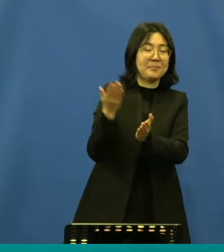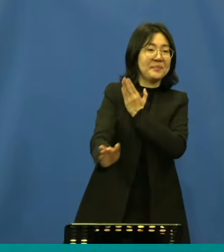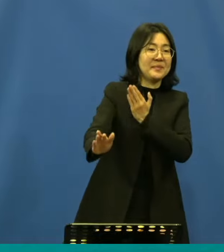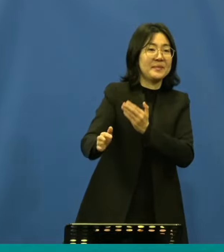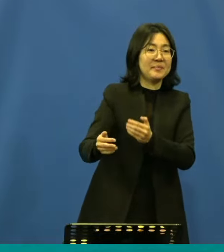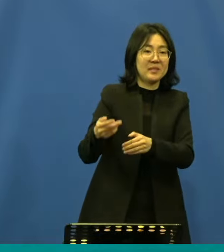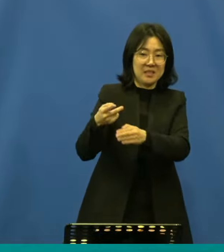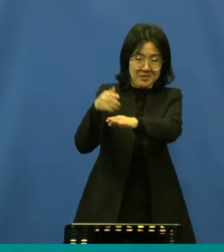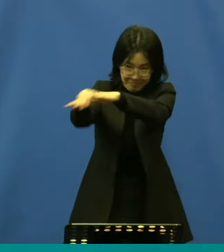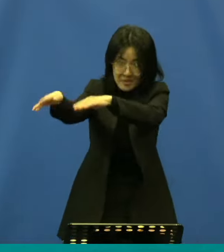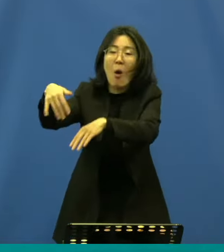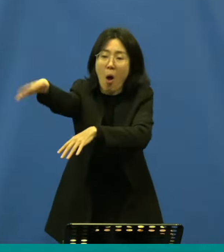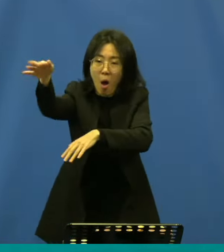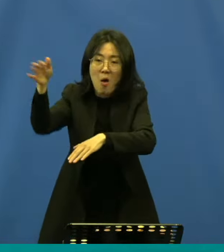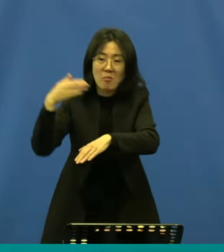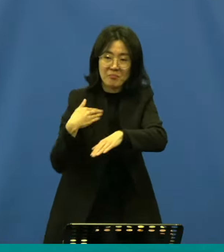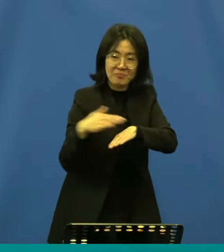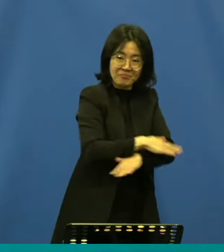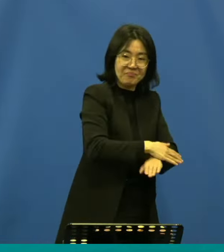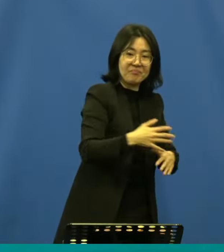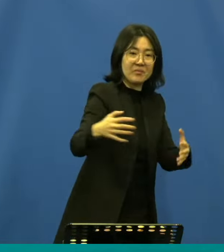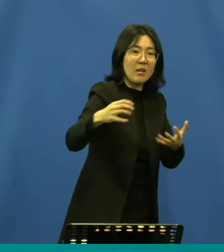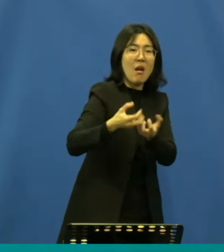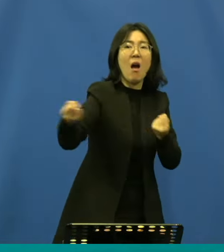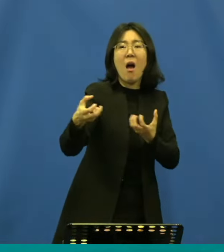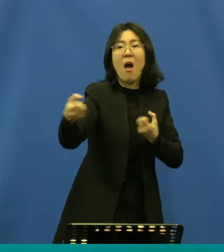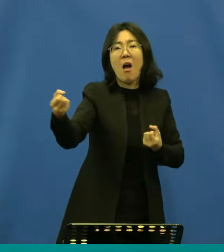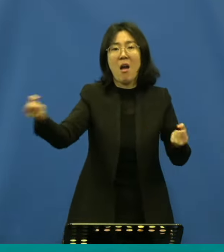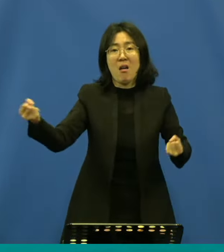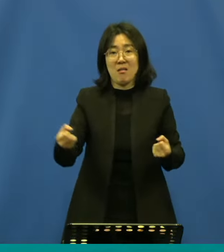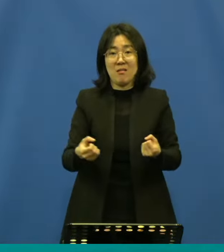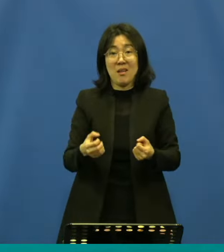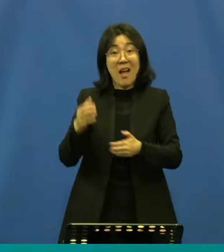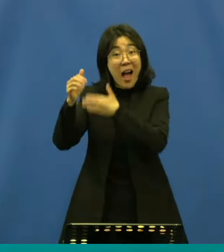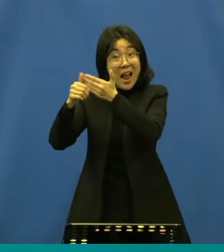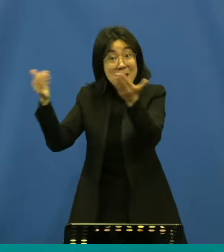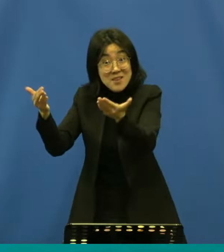바울은 초점이 분명하죠. 바울의 초점은 자기가 아니에요. 사람이 아니에요.